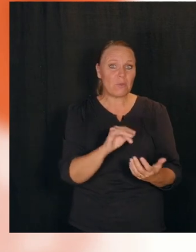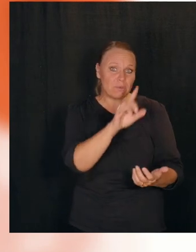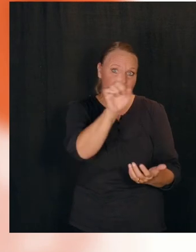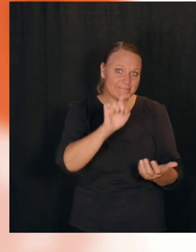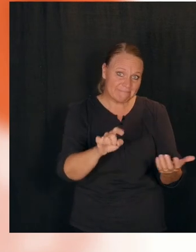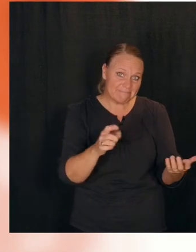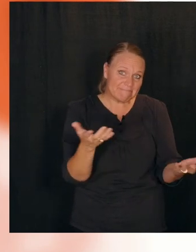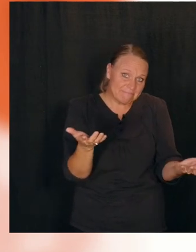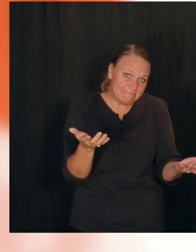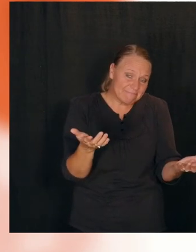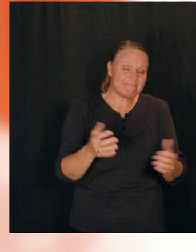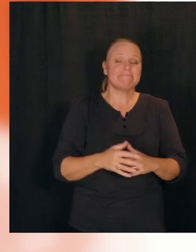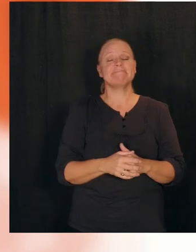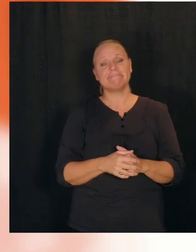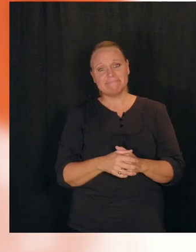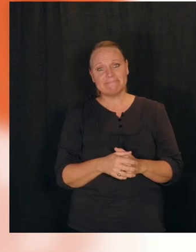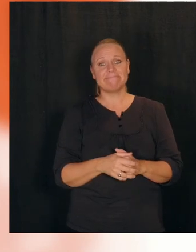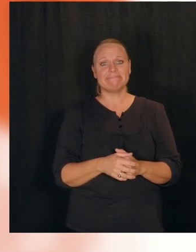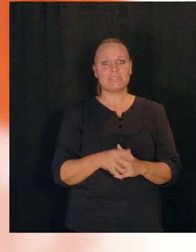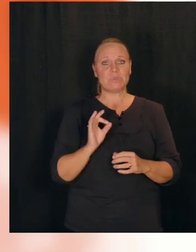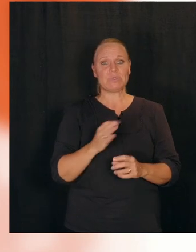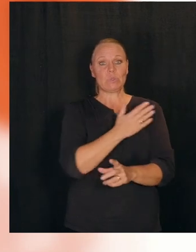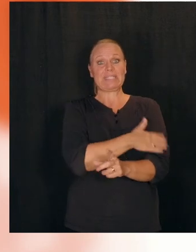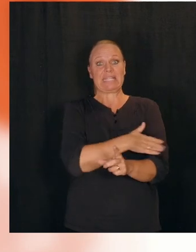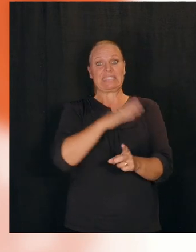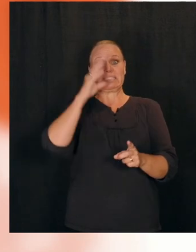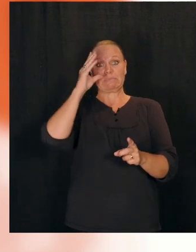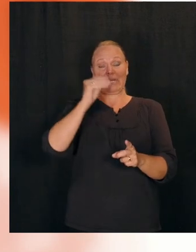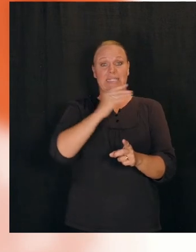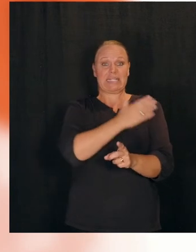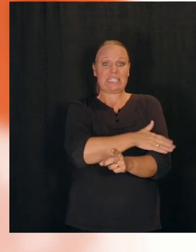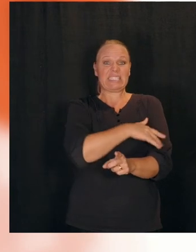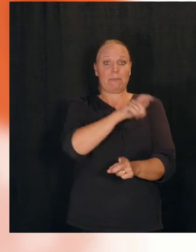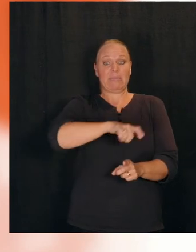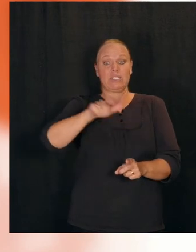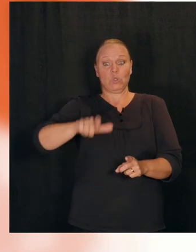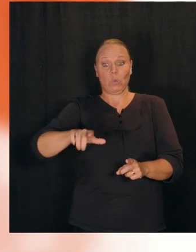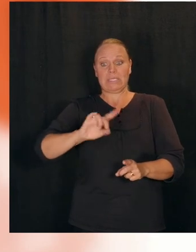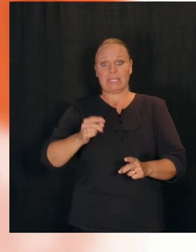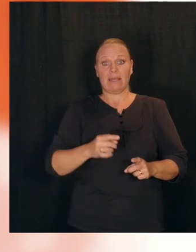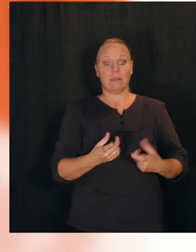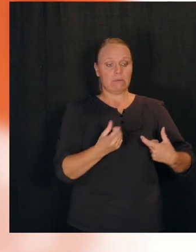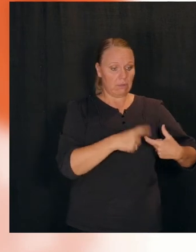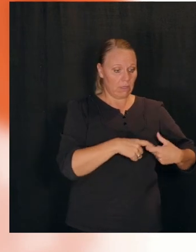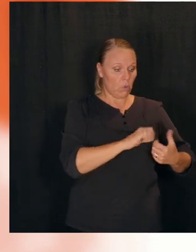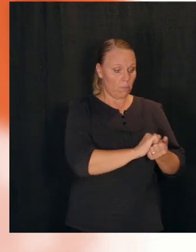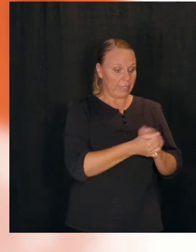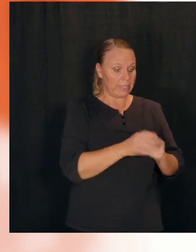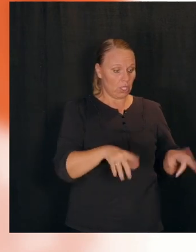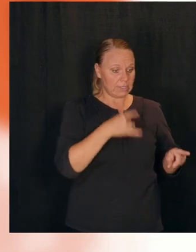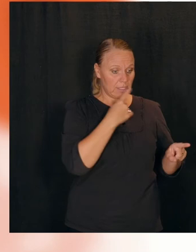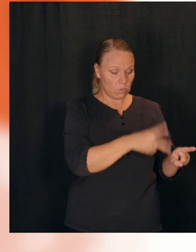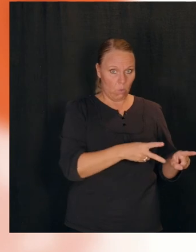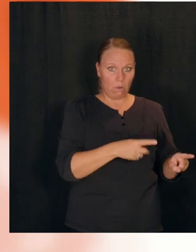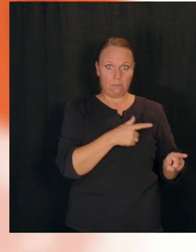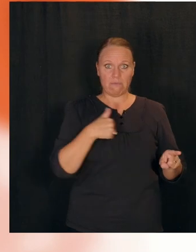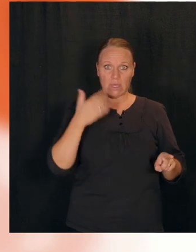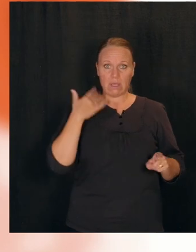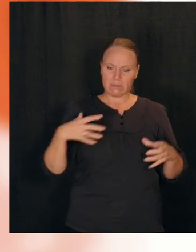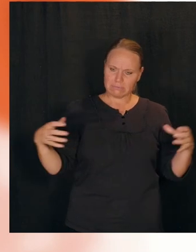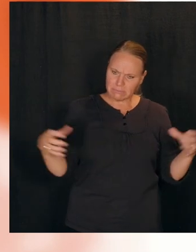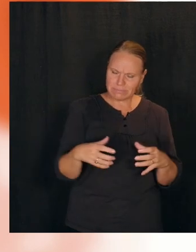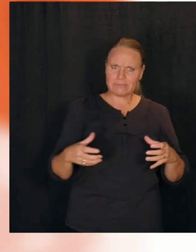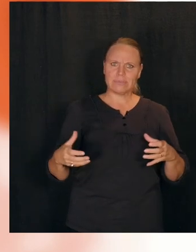Och hur kan tjänstepersoner i organisationen kroka arm med politikerna och gå brett fram? Som en av de som jobbar